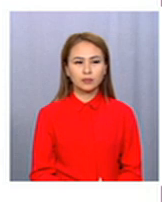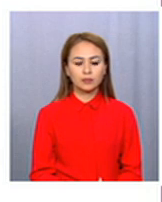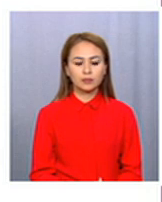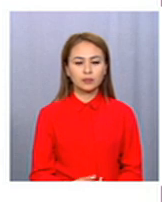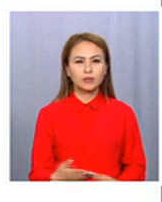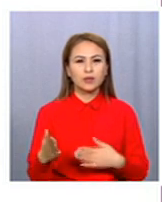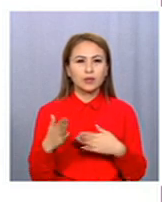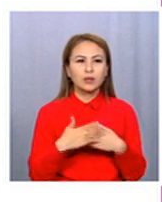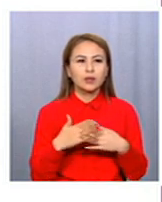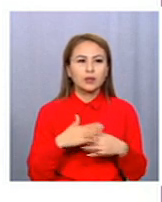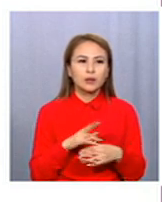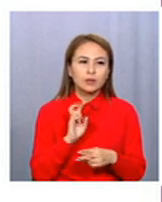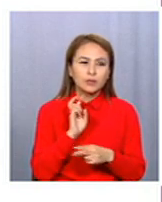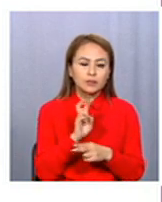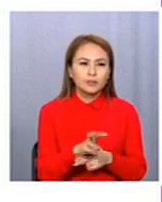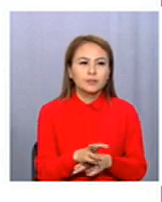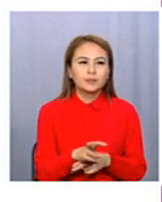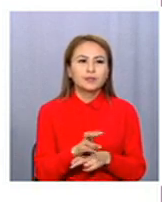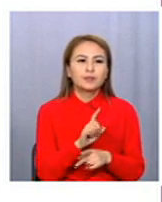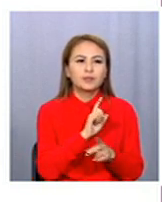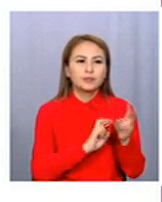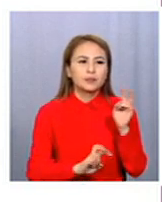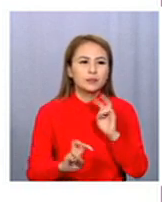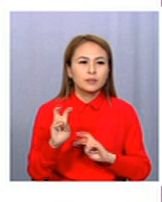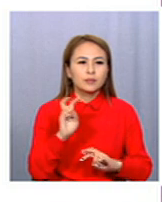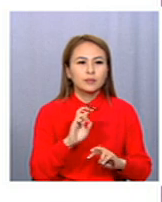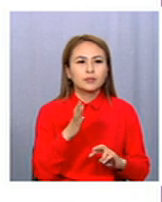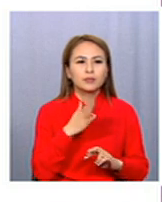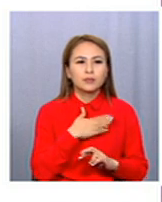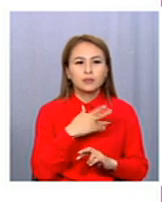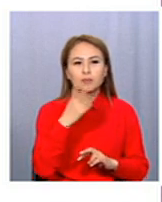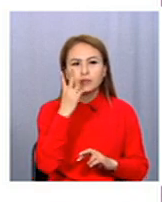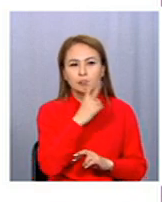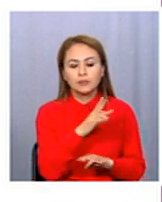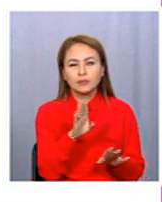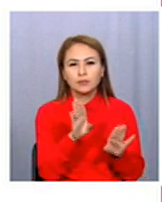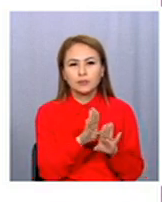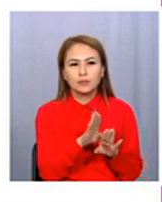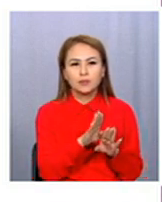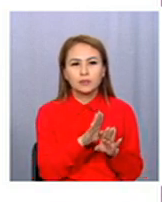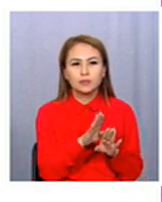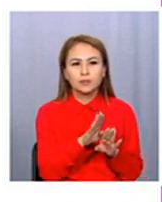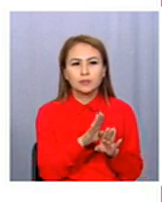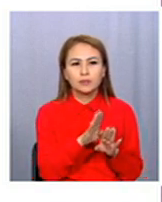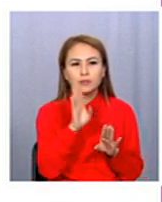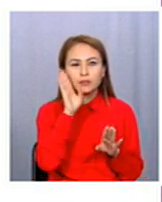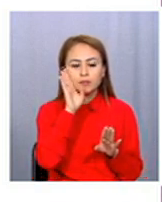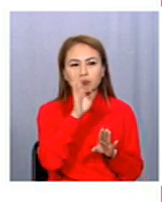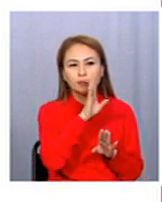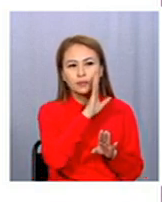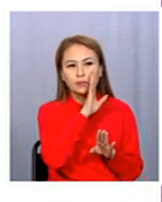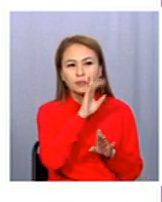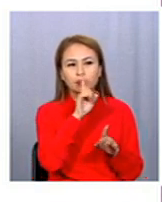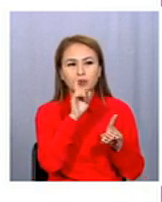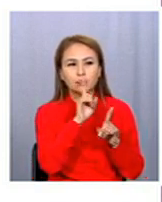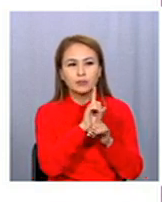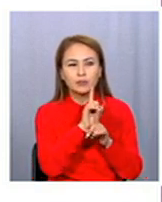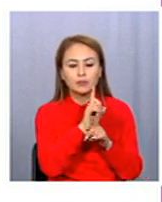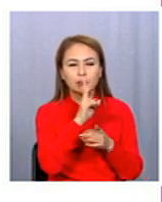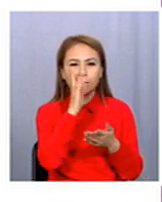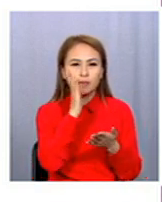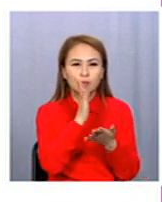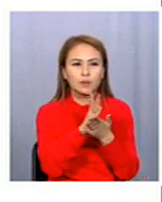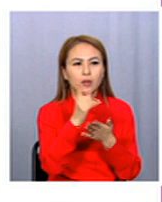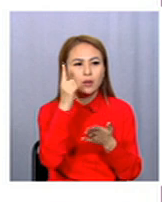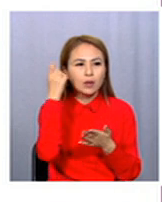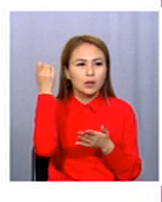Есіктен кірісімен кідірмей іздегенім елден келген шешей. Жаңылыспай дәл танитын